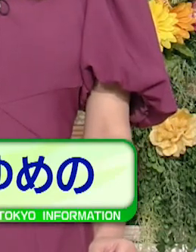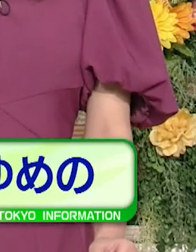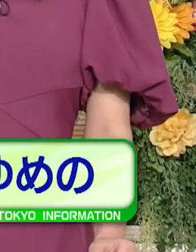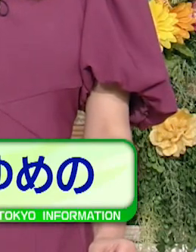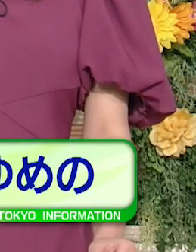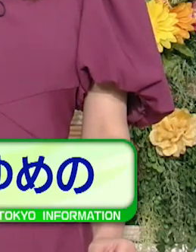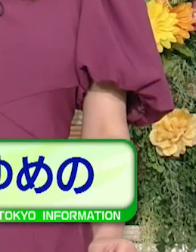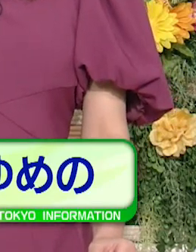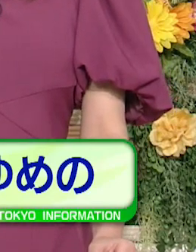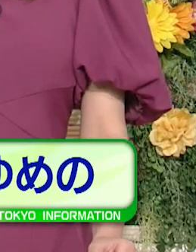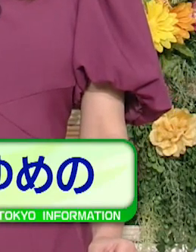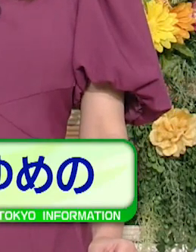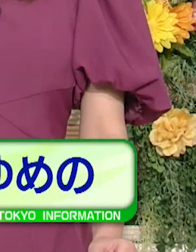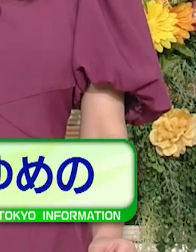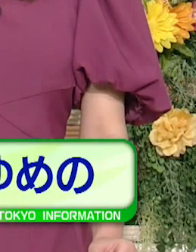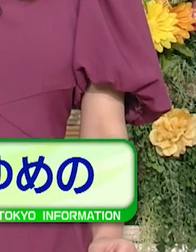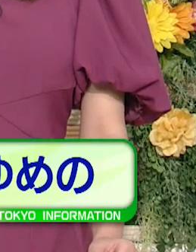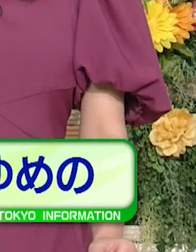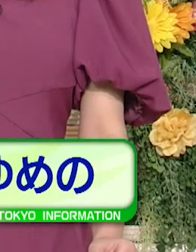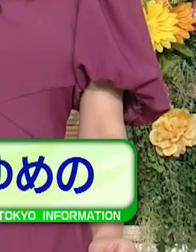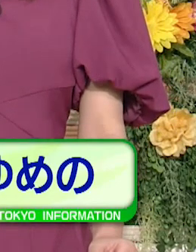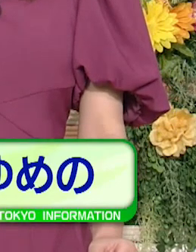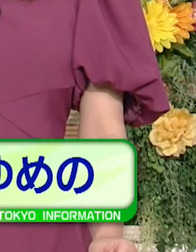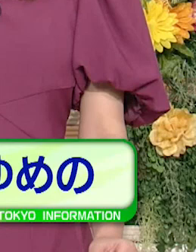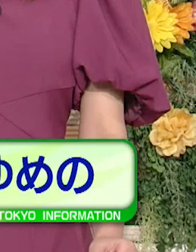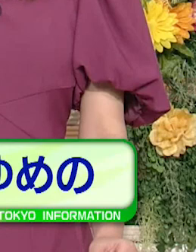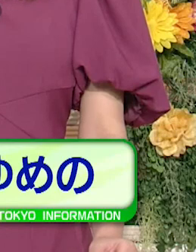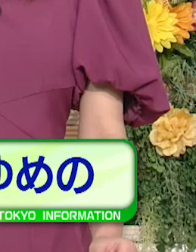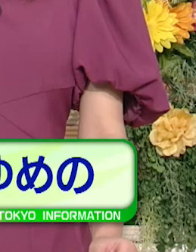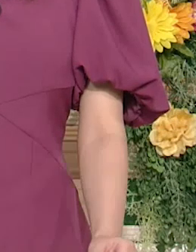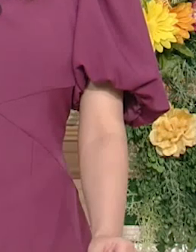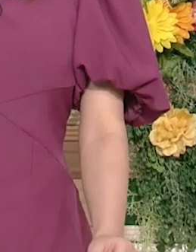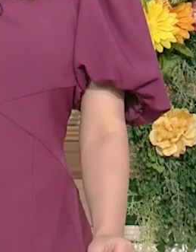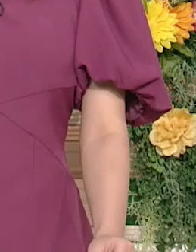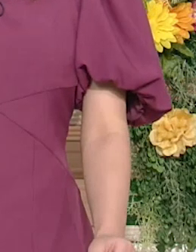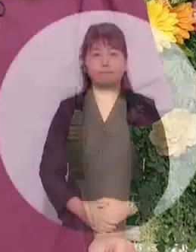7月21日金曜日の東京インフォメーションです。